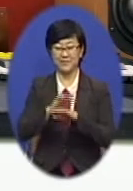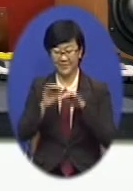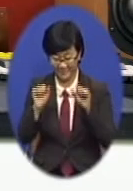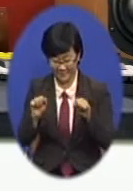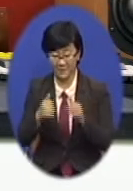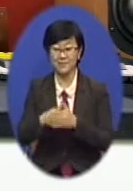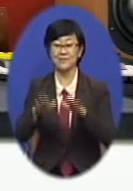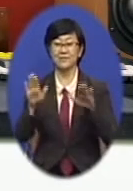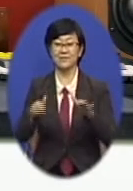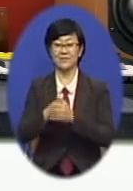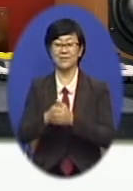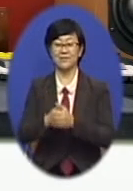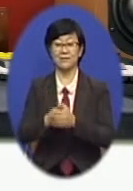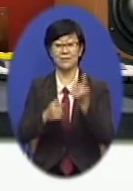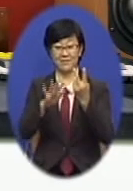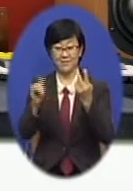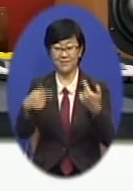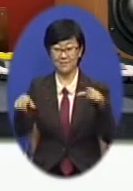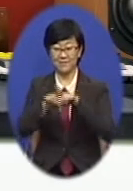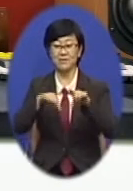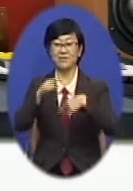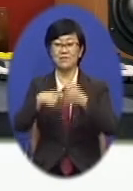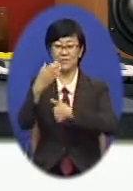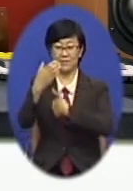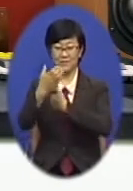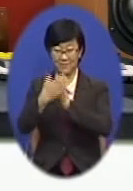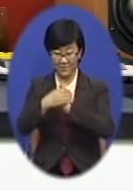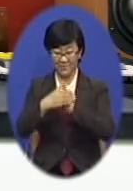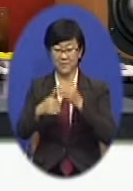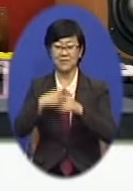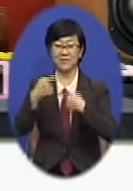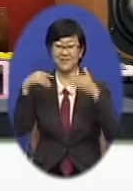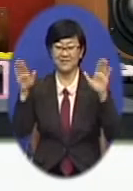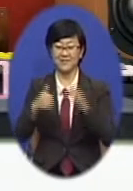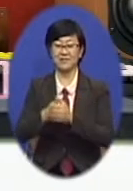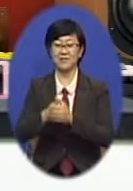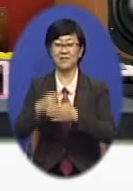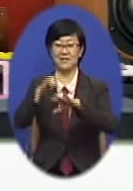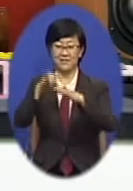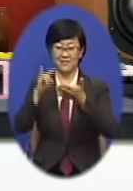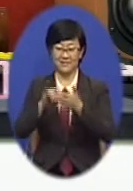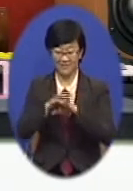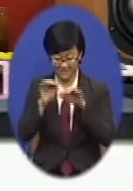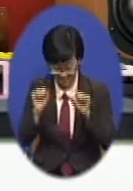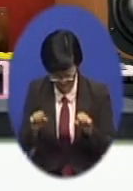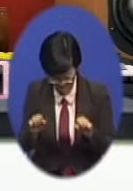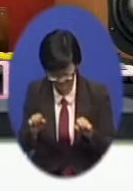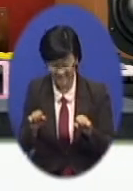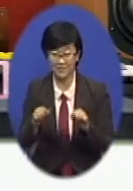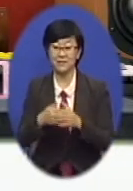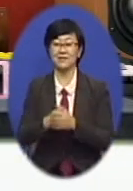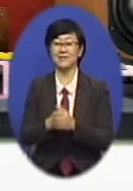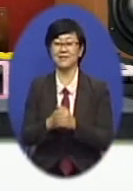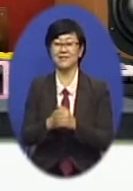네, 그리고 오늘 저희와 함께 수고해 주실 수학의 천사 한현심 수학